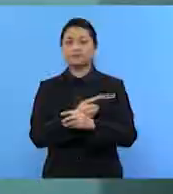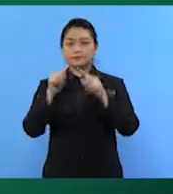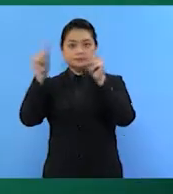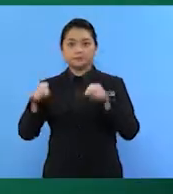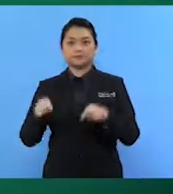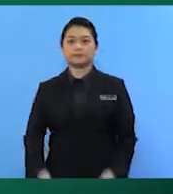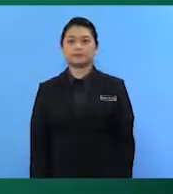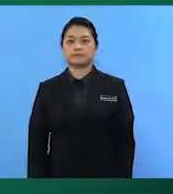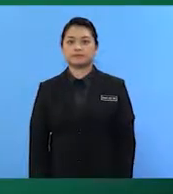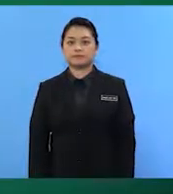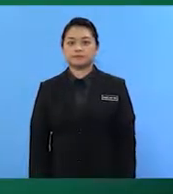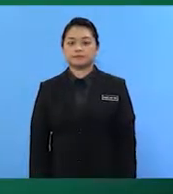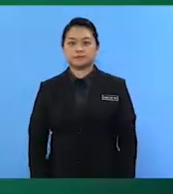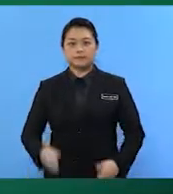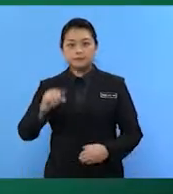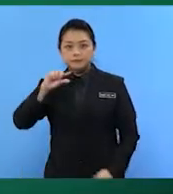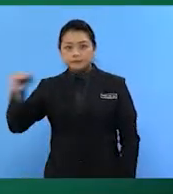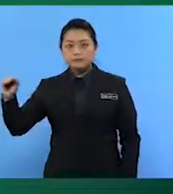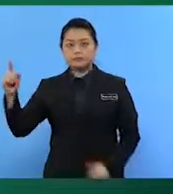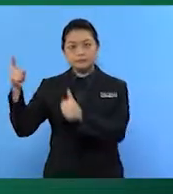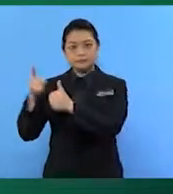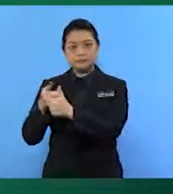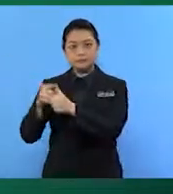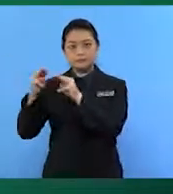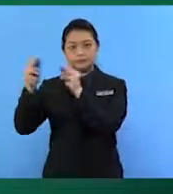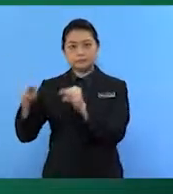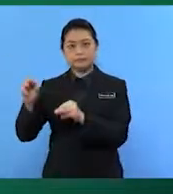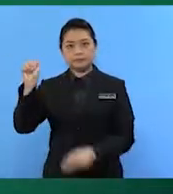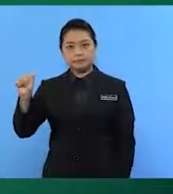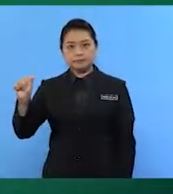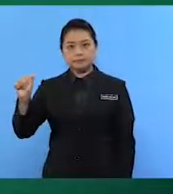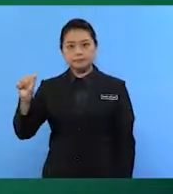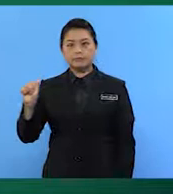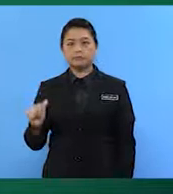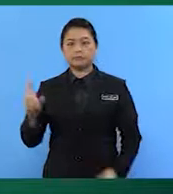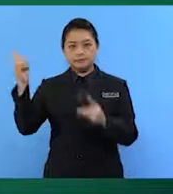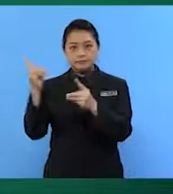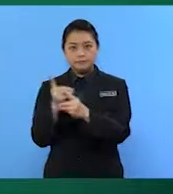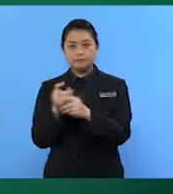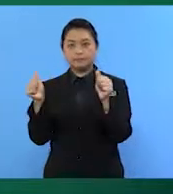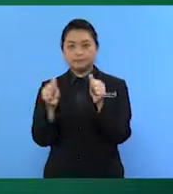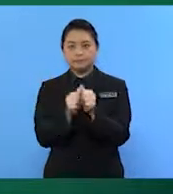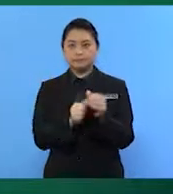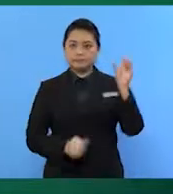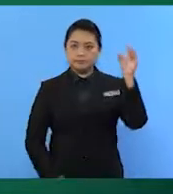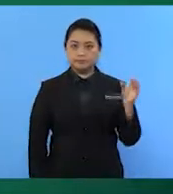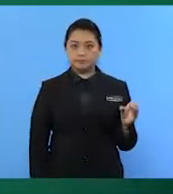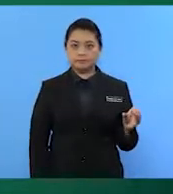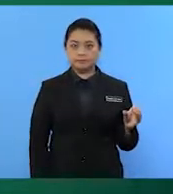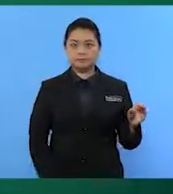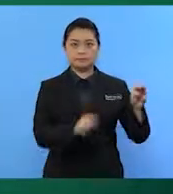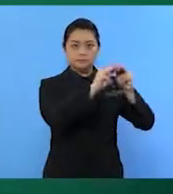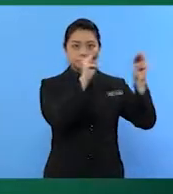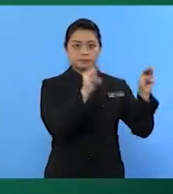matriks. Baris pertama matriks A didarab dengan lajur